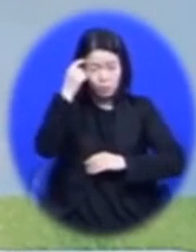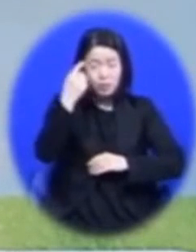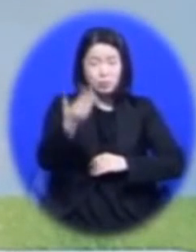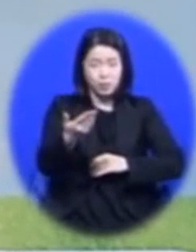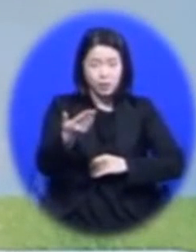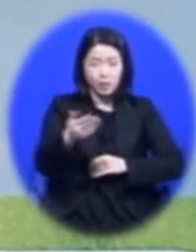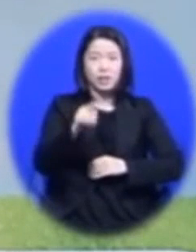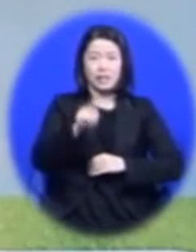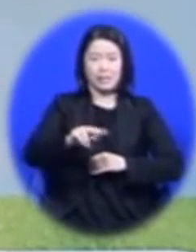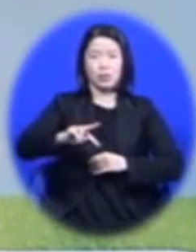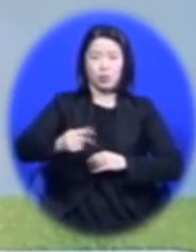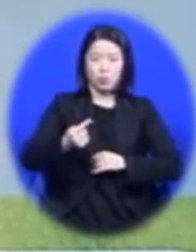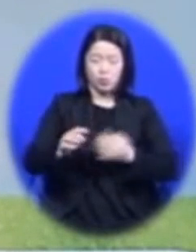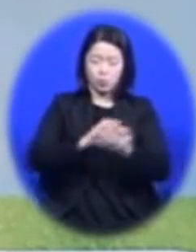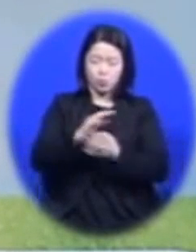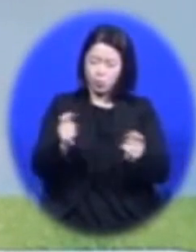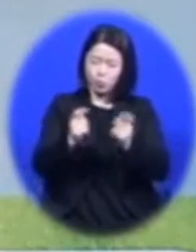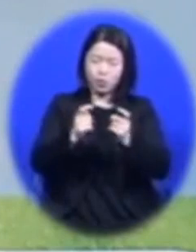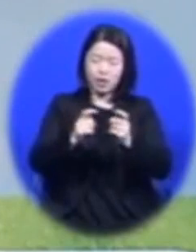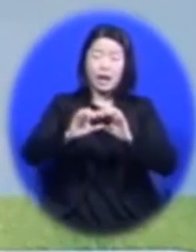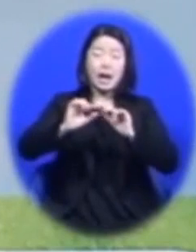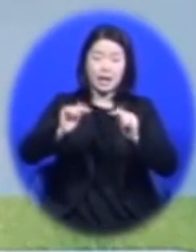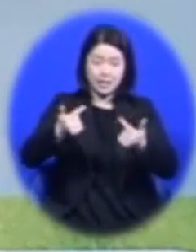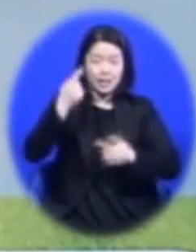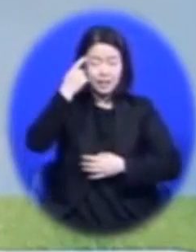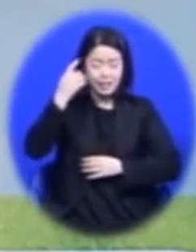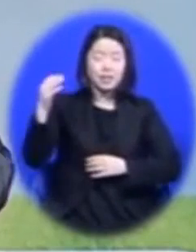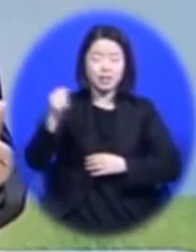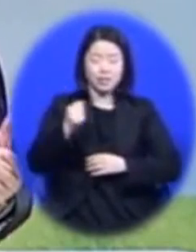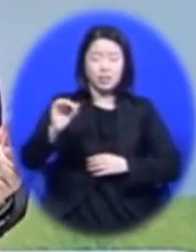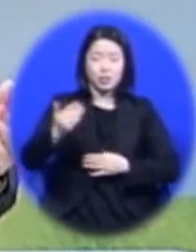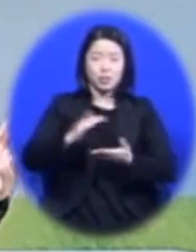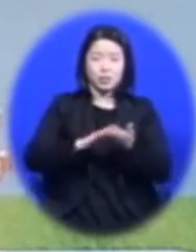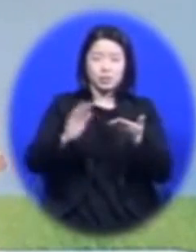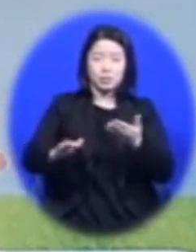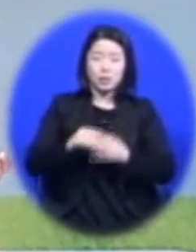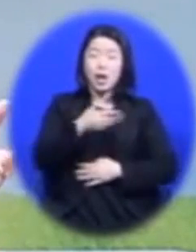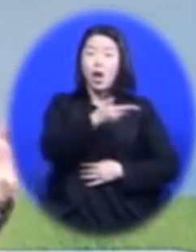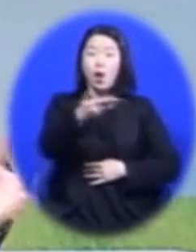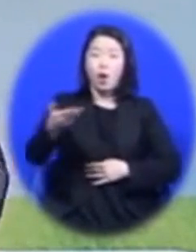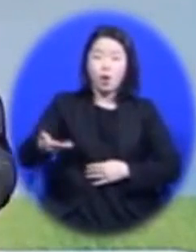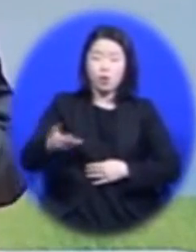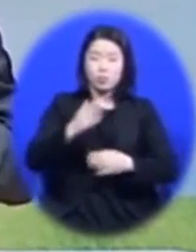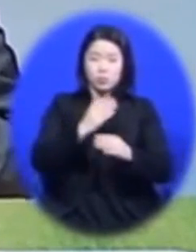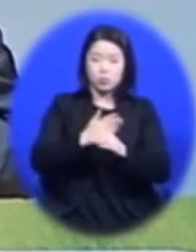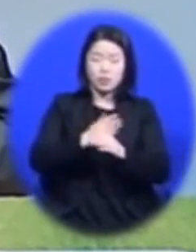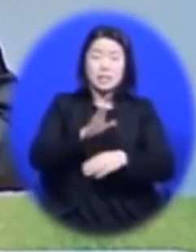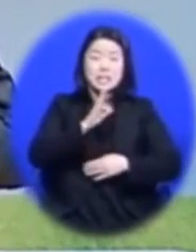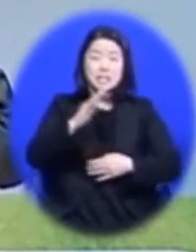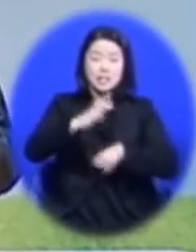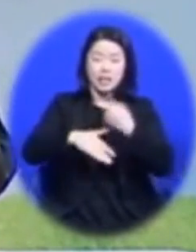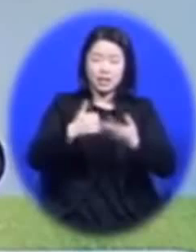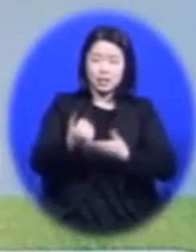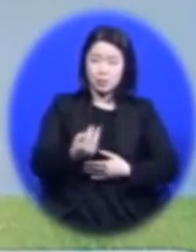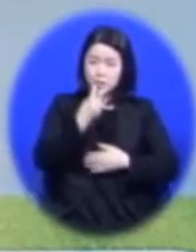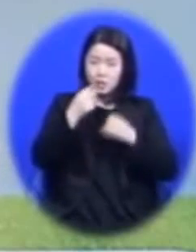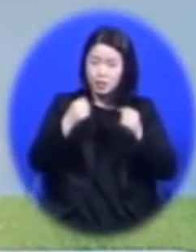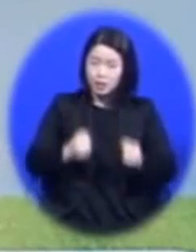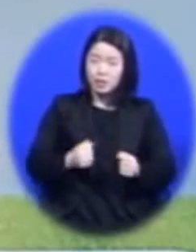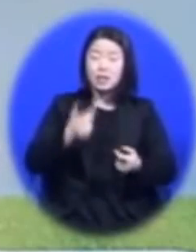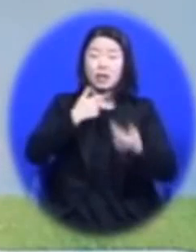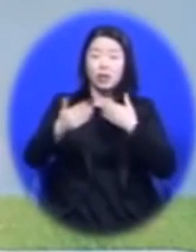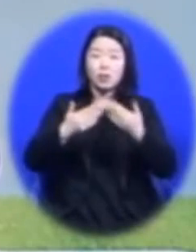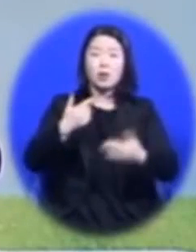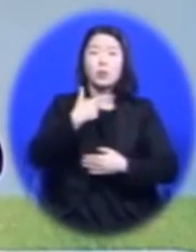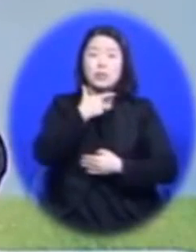것을 깨닫게도 됐습니다. 여러분 중에 하나님이 진짜 살아계시면 나도 한번 경험해보고 싶다